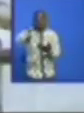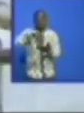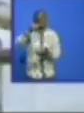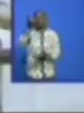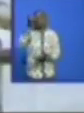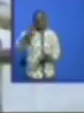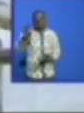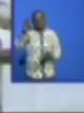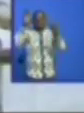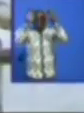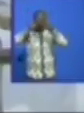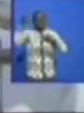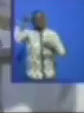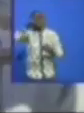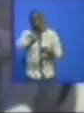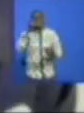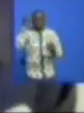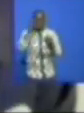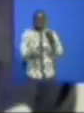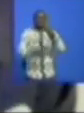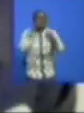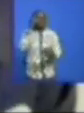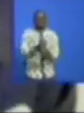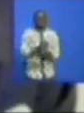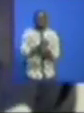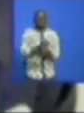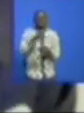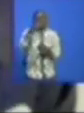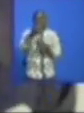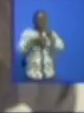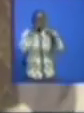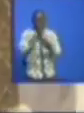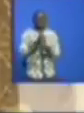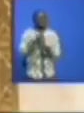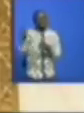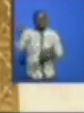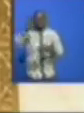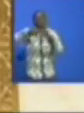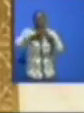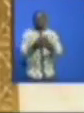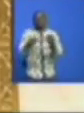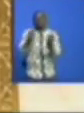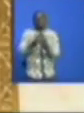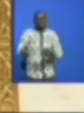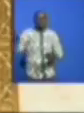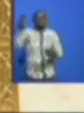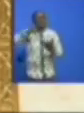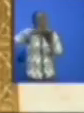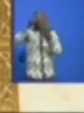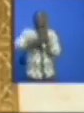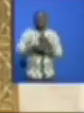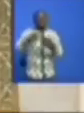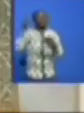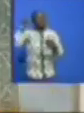laissait présager qu'ils n'allaient pas terminer cette année. Une année qu'ils avaient pourtant bien entamée avec des projets personnels, mais aussi pour leur